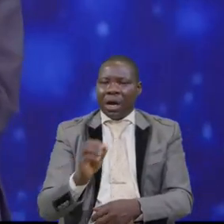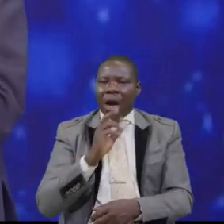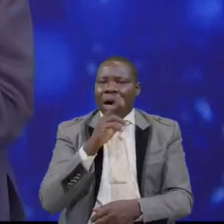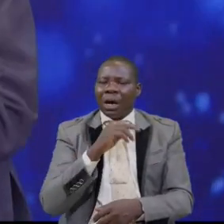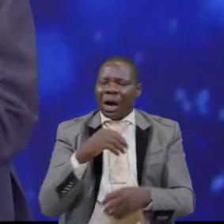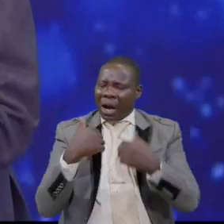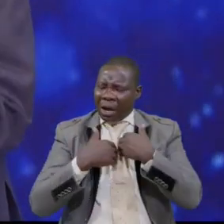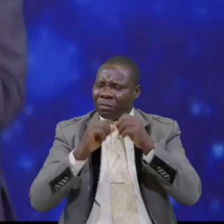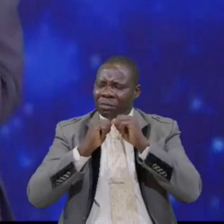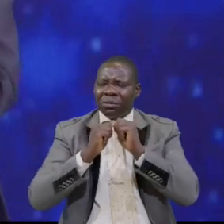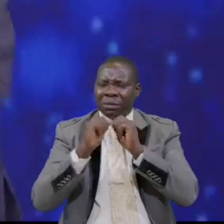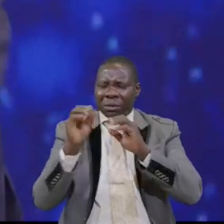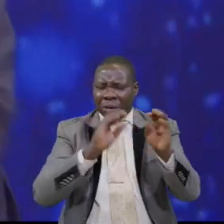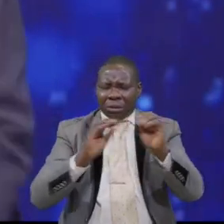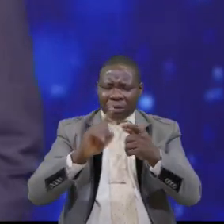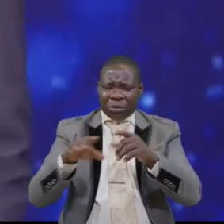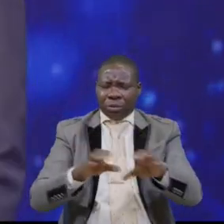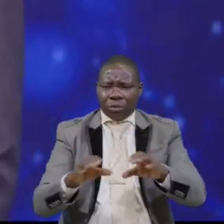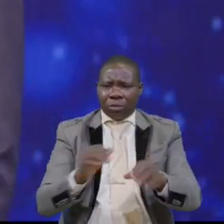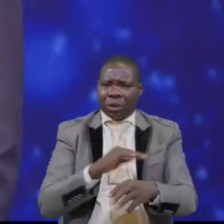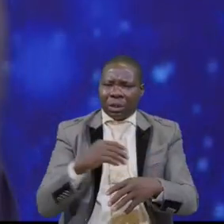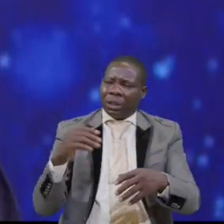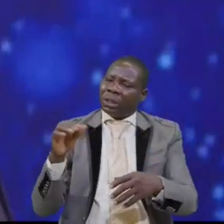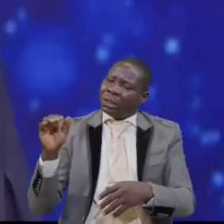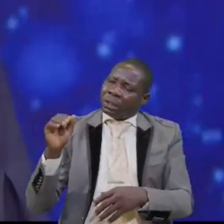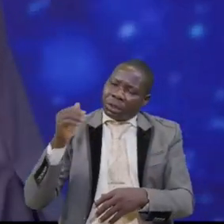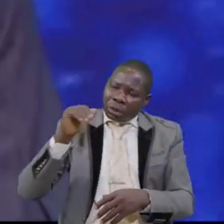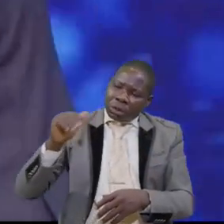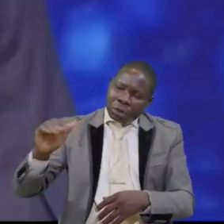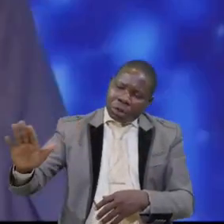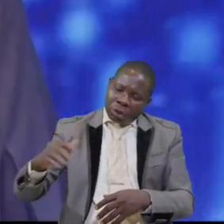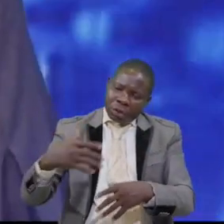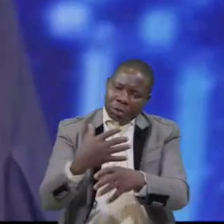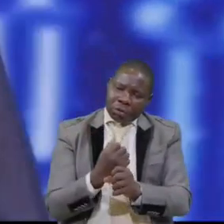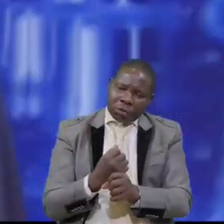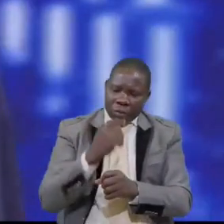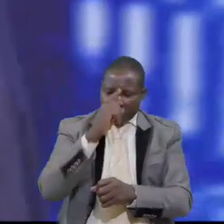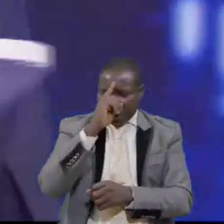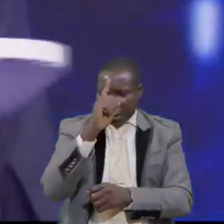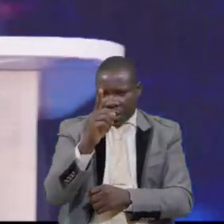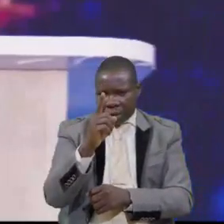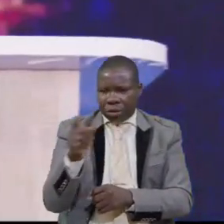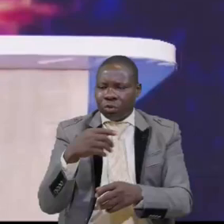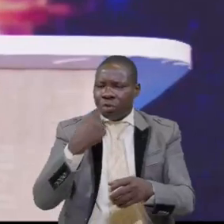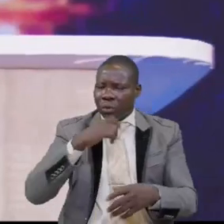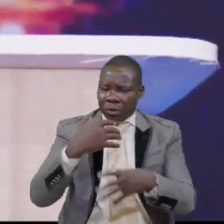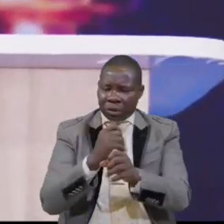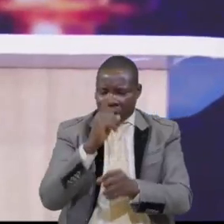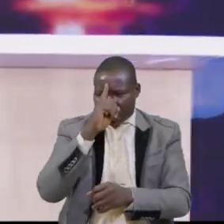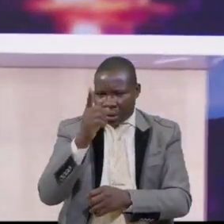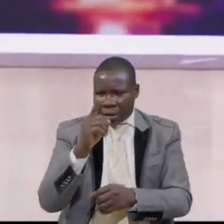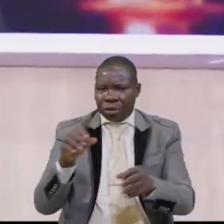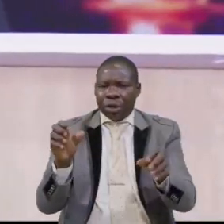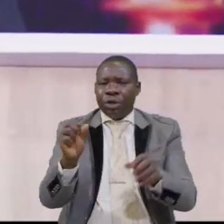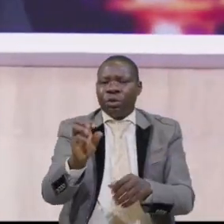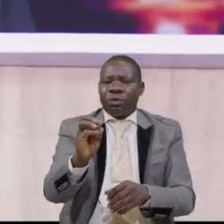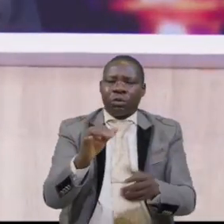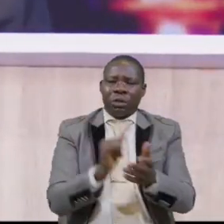pas d'emploi pour eux. Et elle a pris l'initiative. L'initiative. Tu dois prendre l'initiative afin que